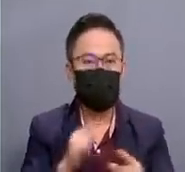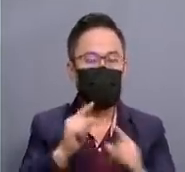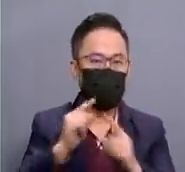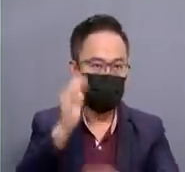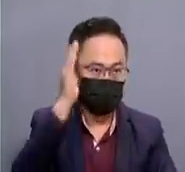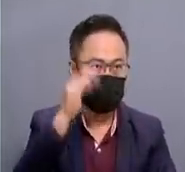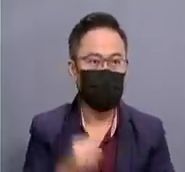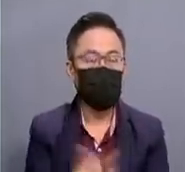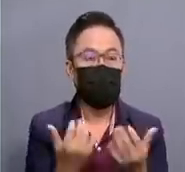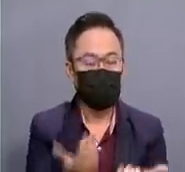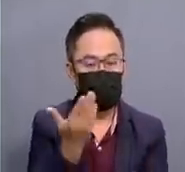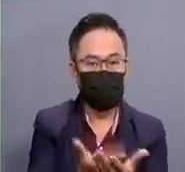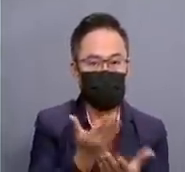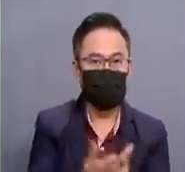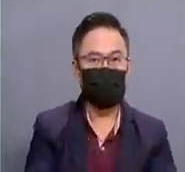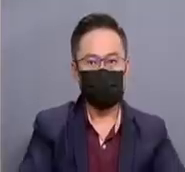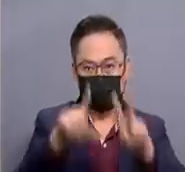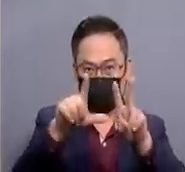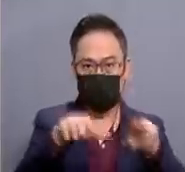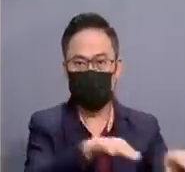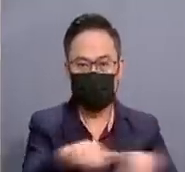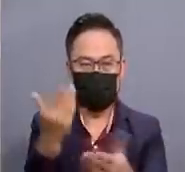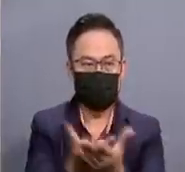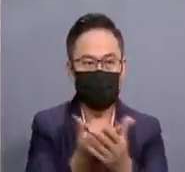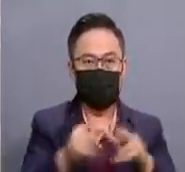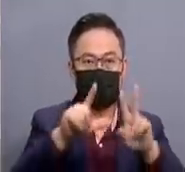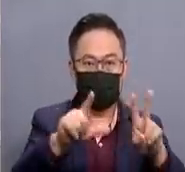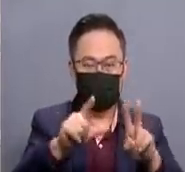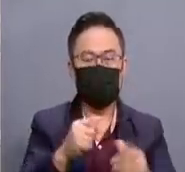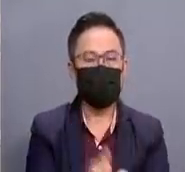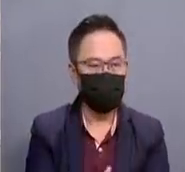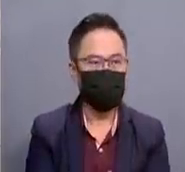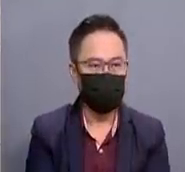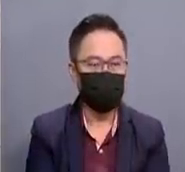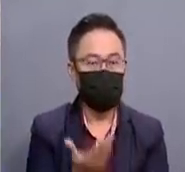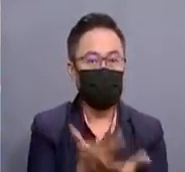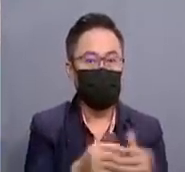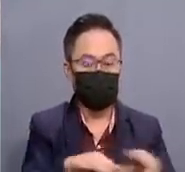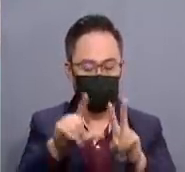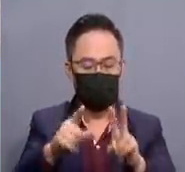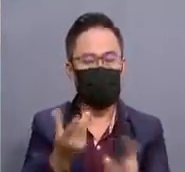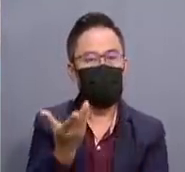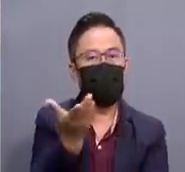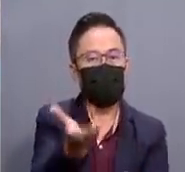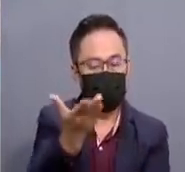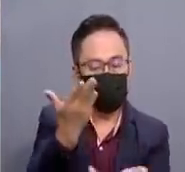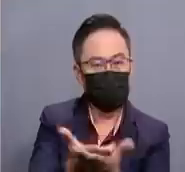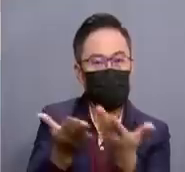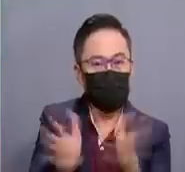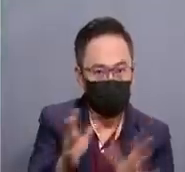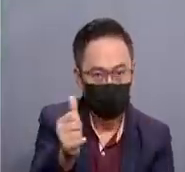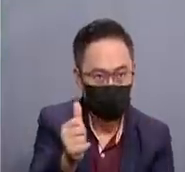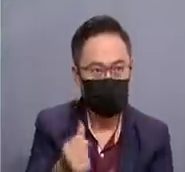าทเพื่อยื่นประกันตัวลุงพลต่อพนักงานสอบสวนโดยพ่อแม่น้องชมพู่และพยานในคดีได้ยื่นเรื่องคัดค้านการให้ประกัน